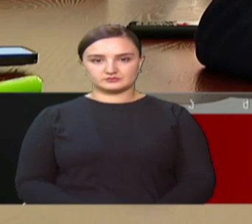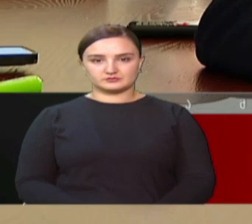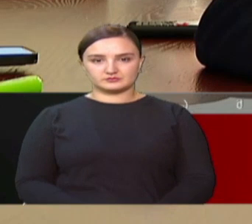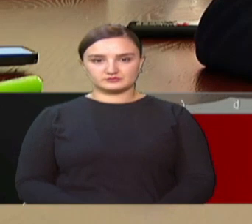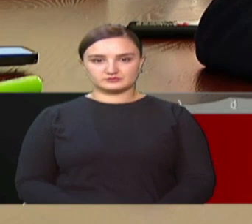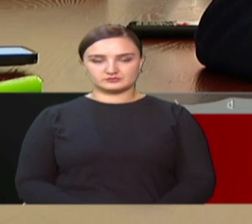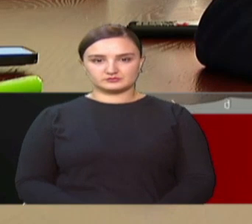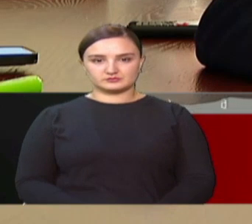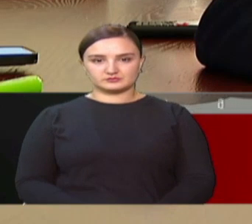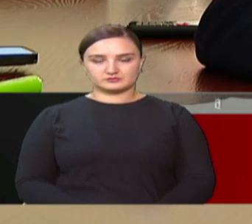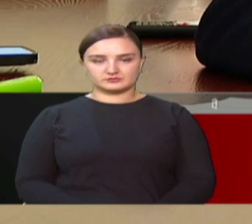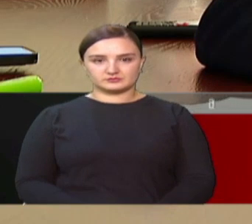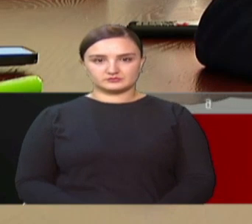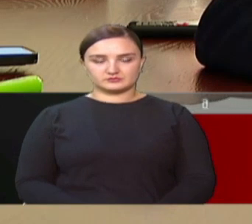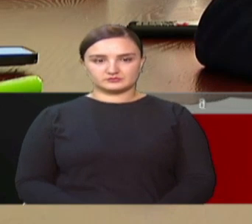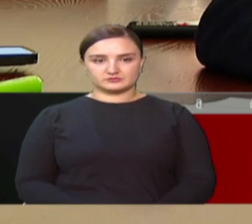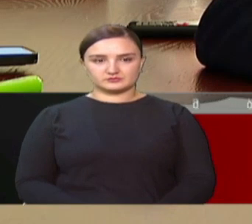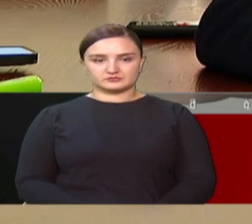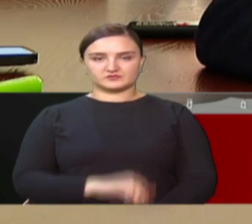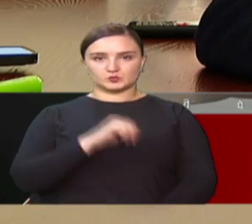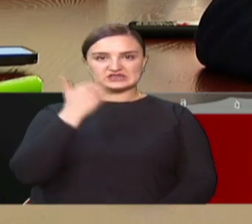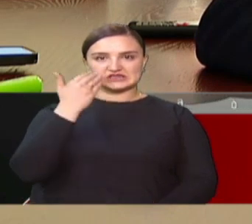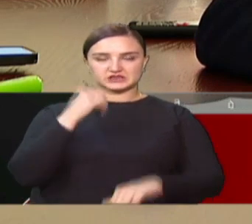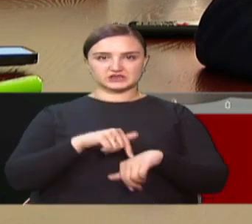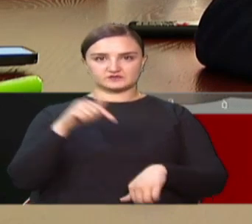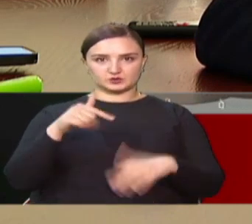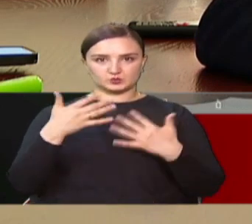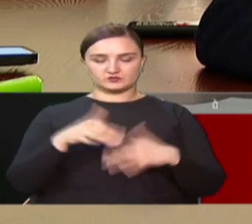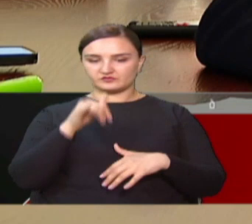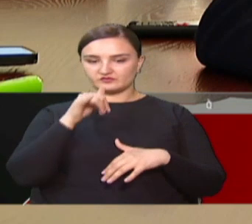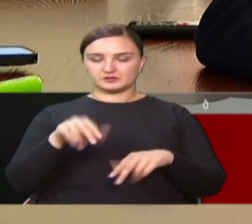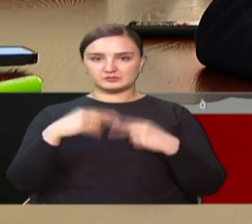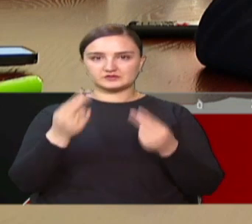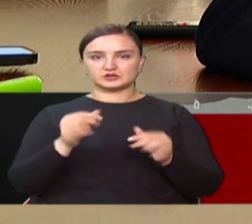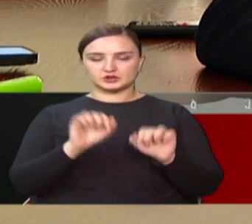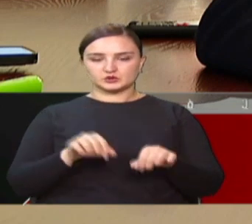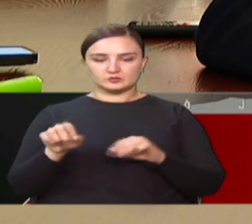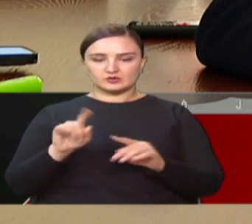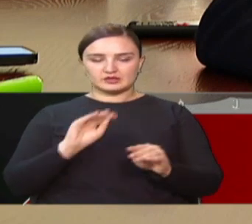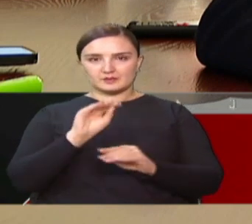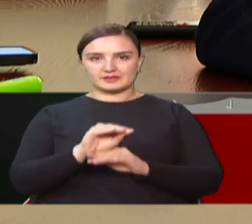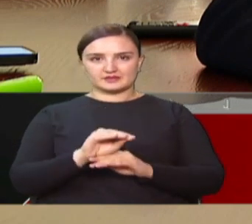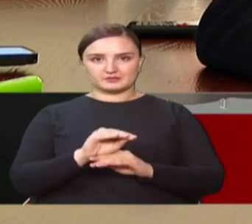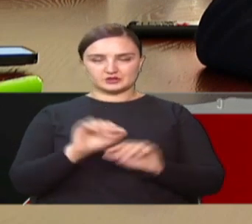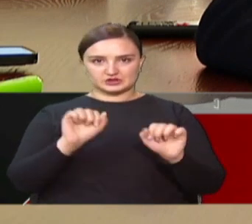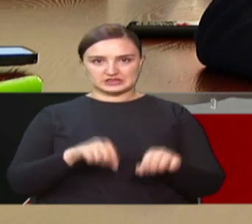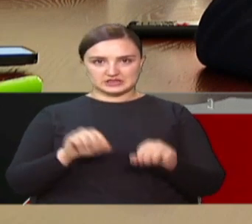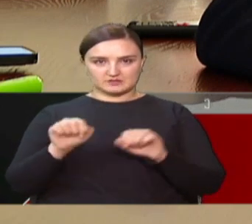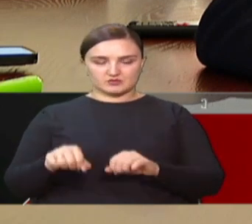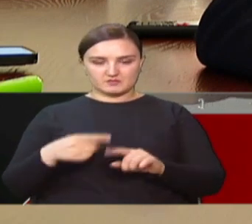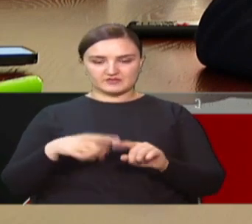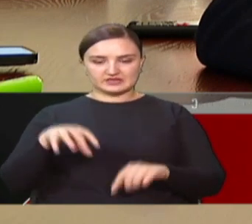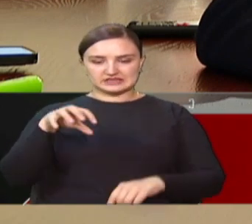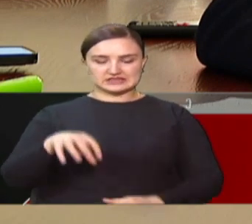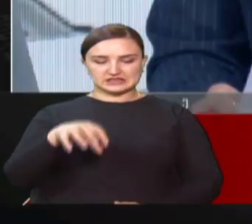სირცხვილის მონელებას, ნაჭამის სირცხვილისას. ჩვენ ვერ მივცემთ საშუალებას მათ, რომ შექმნან ეს დამატებითი პლატფორმა და